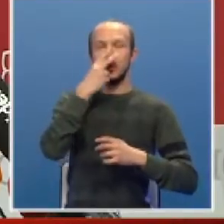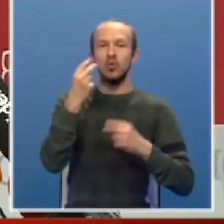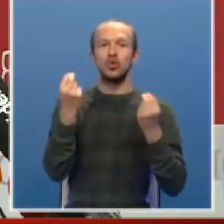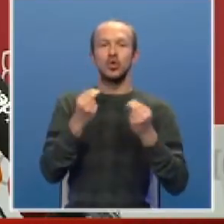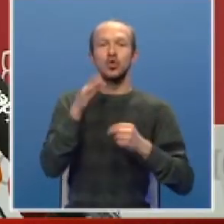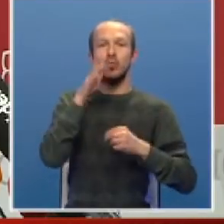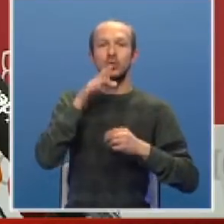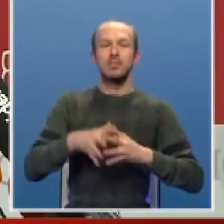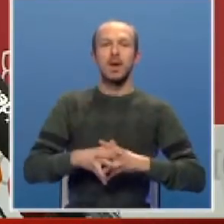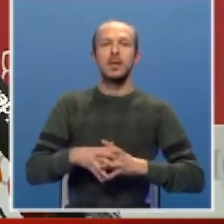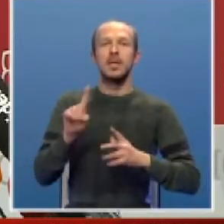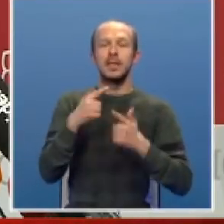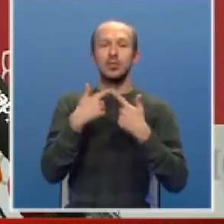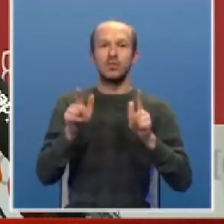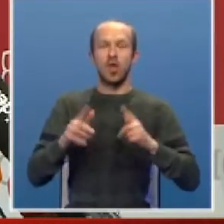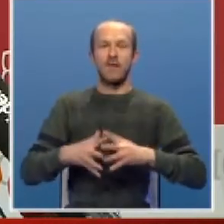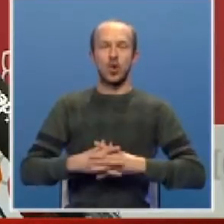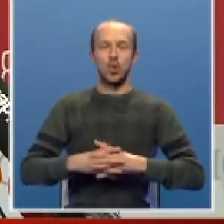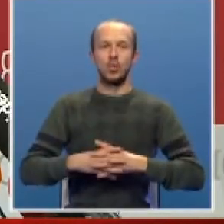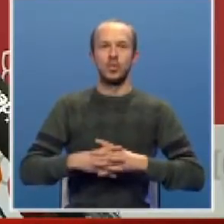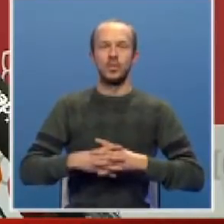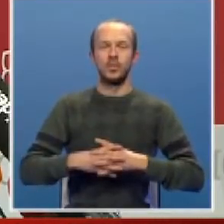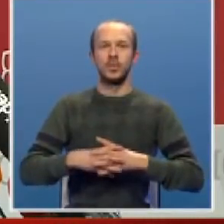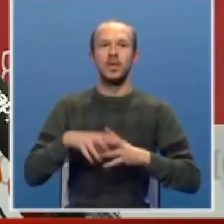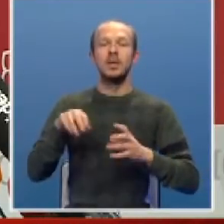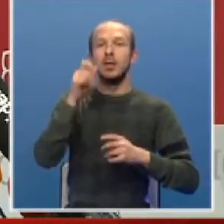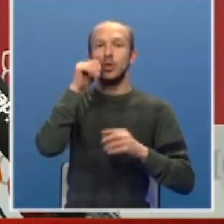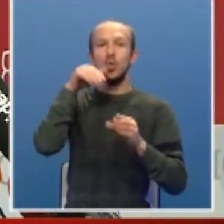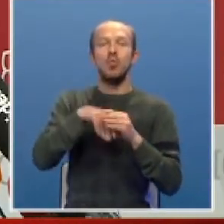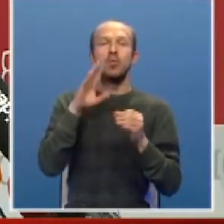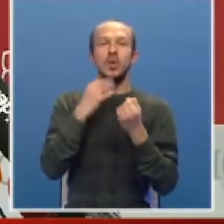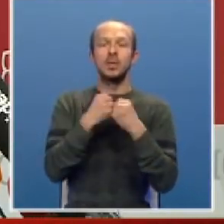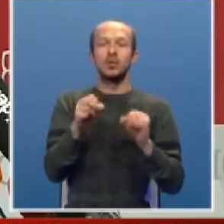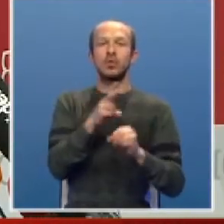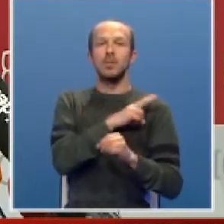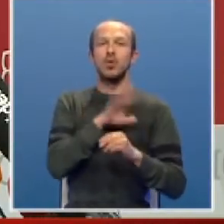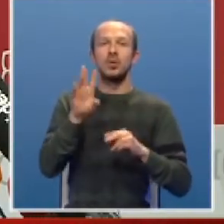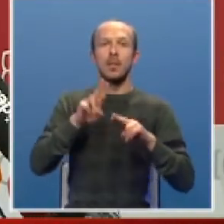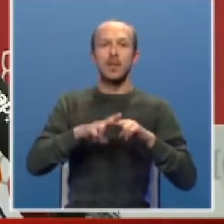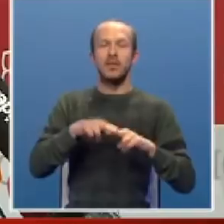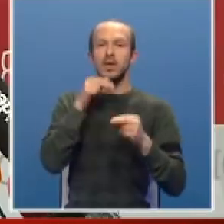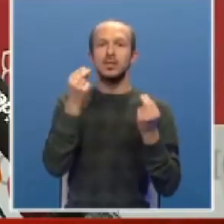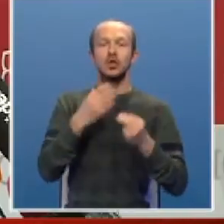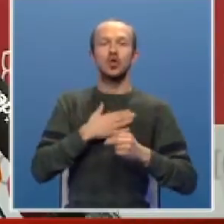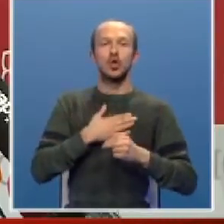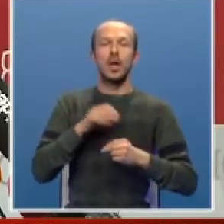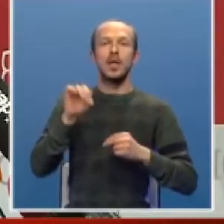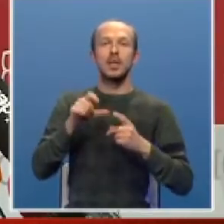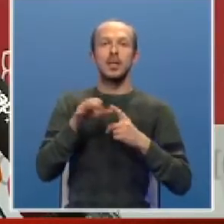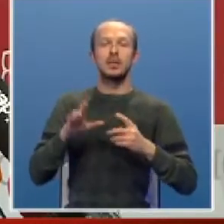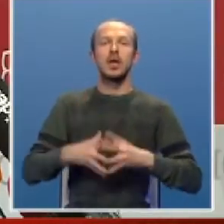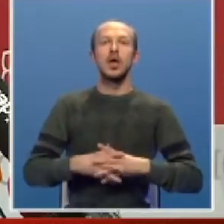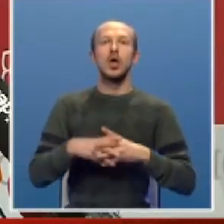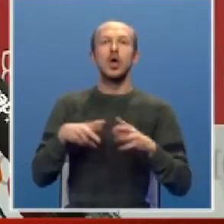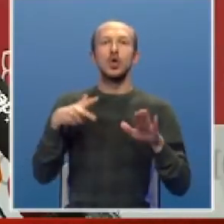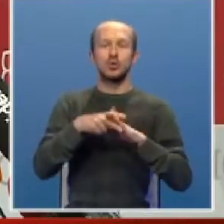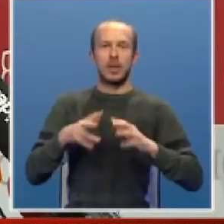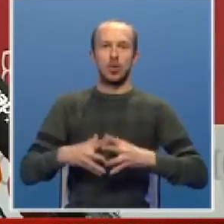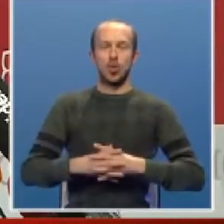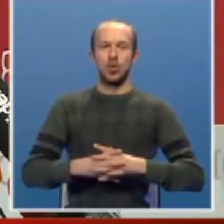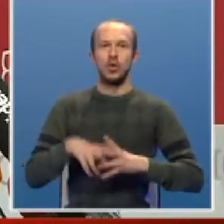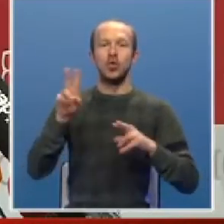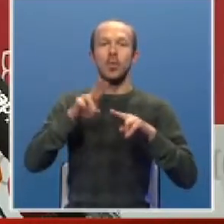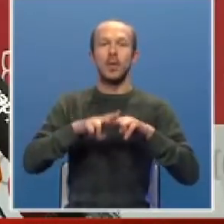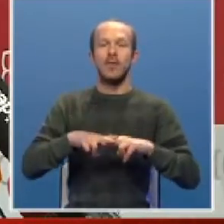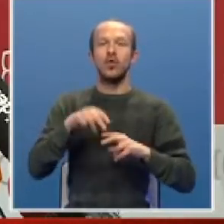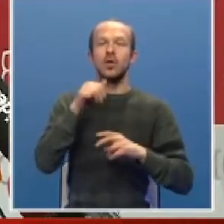zašto muslimani ne dozvoljavaju da narodi u Bosni i Hercegovini imaju ta prava i zašto žele da suspenduju to